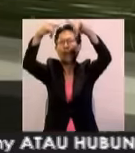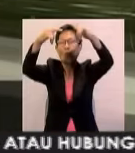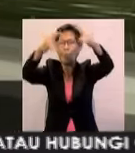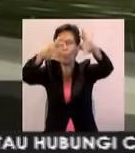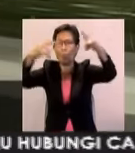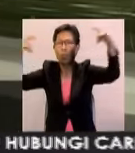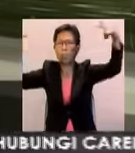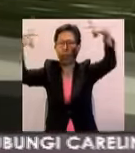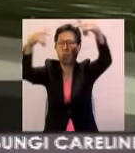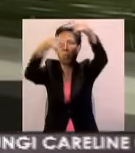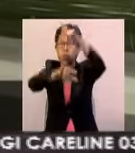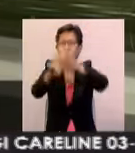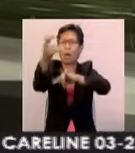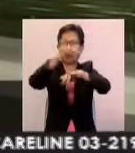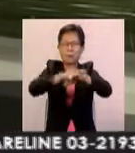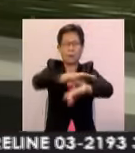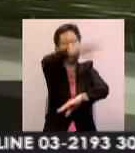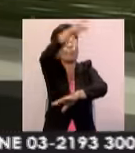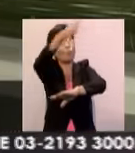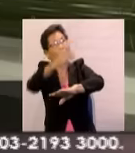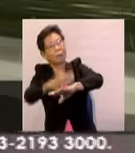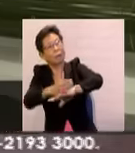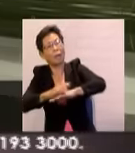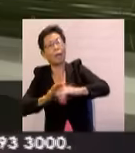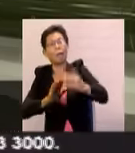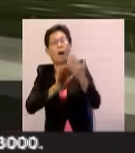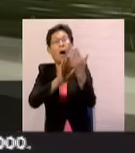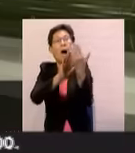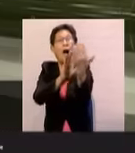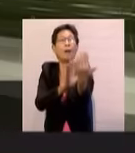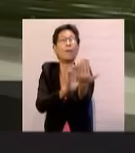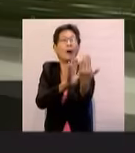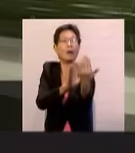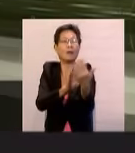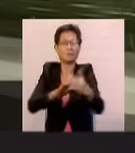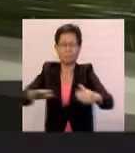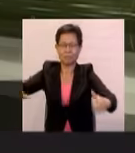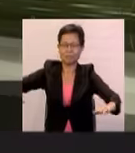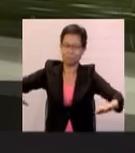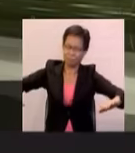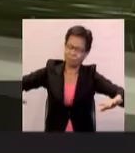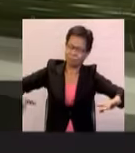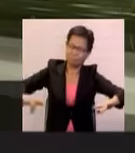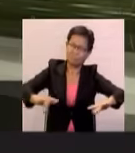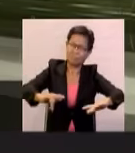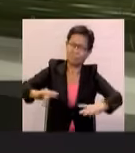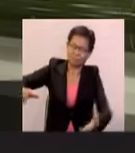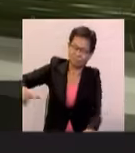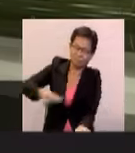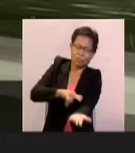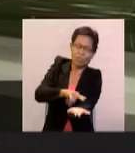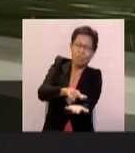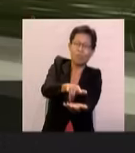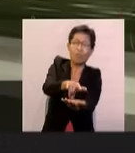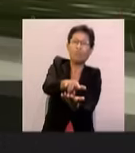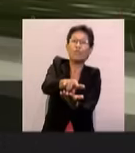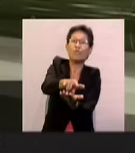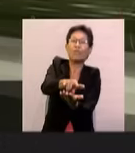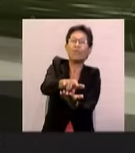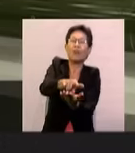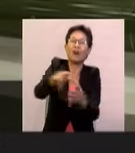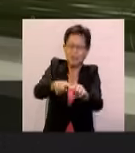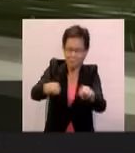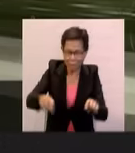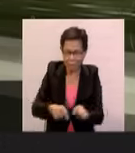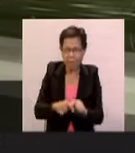pejuang. Kawasan berbukit itu terletak berhadapan dengan landasan lapangan terbang antarabangsa Langkawi yang menjadi